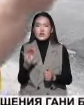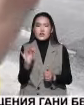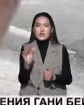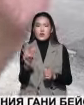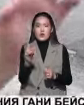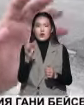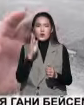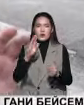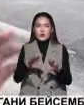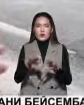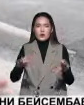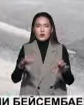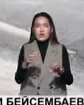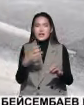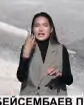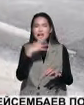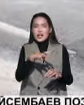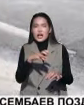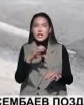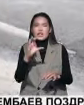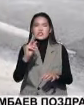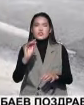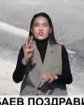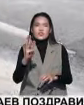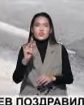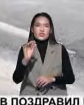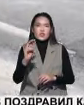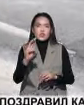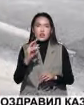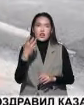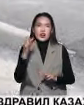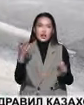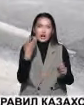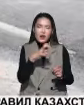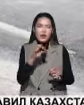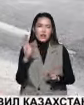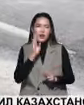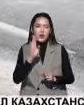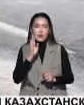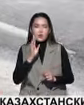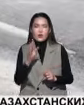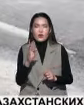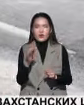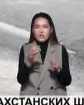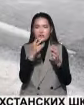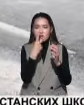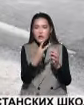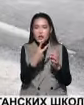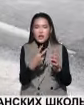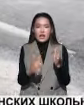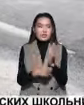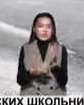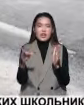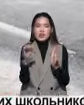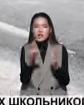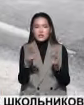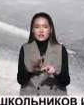со счетчиками горячей и холодной воды. И за эти 4-3 месяца уже 6 раз